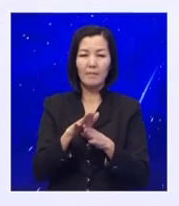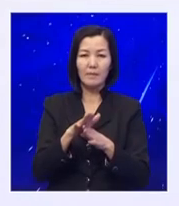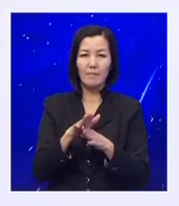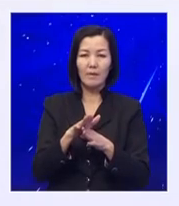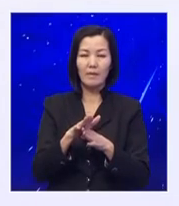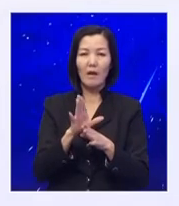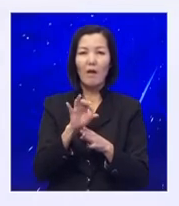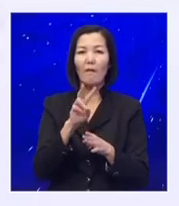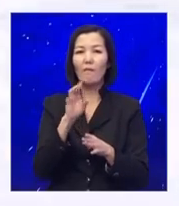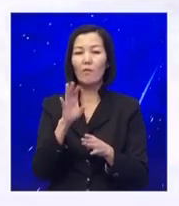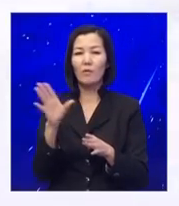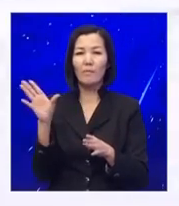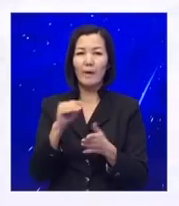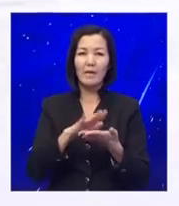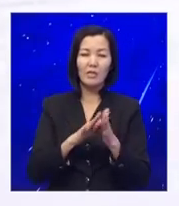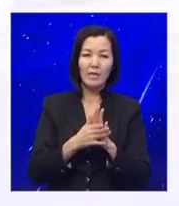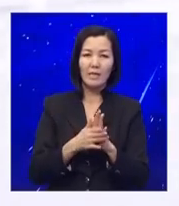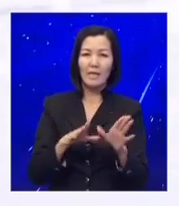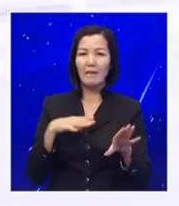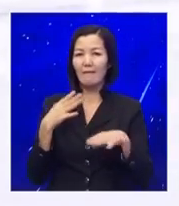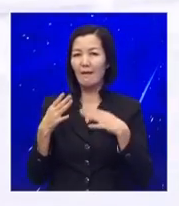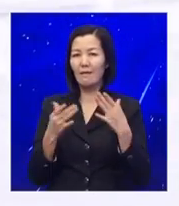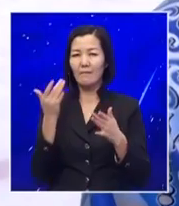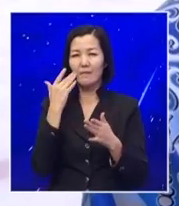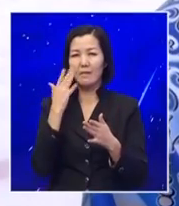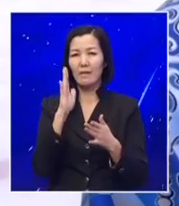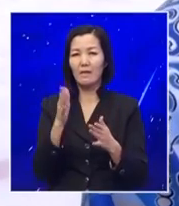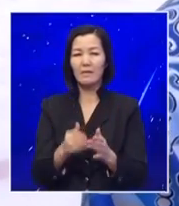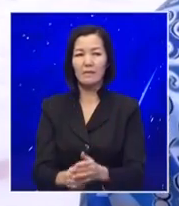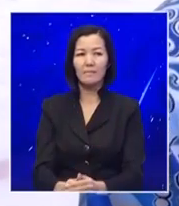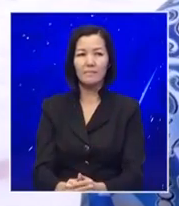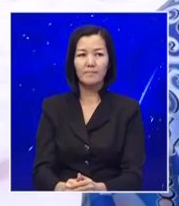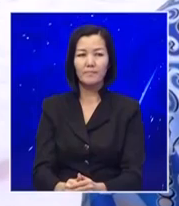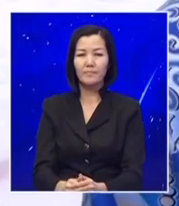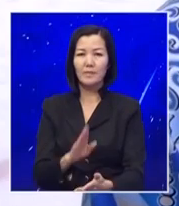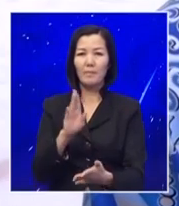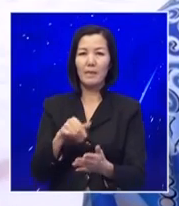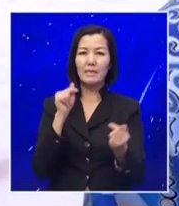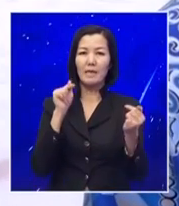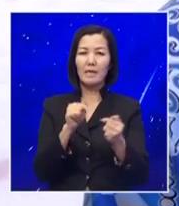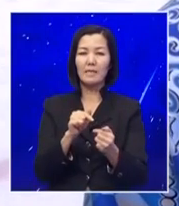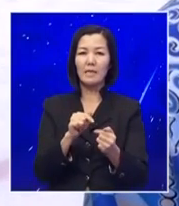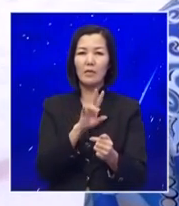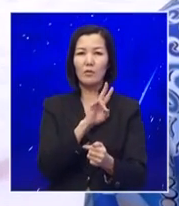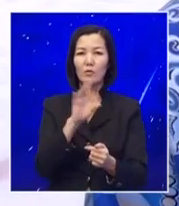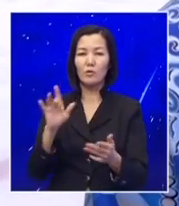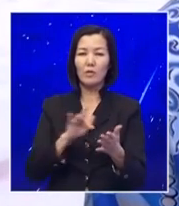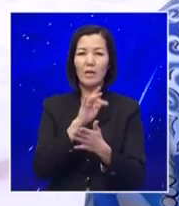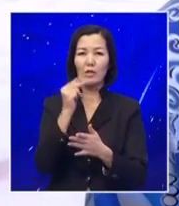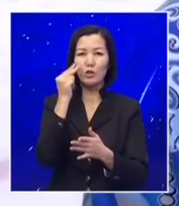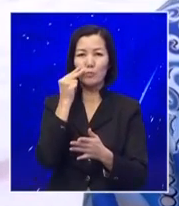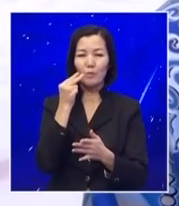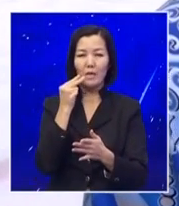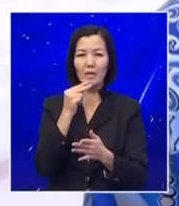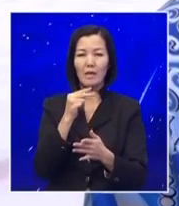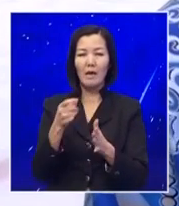қандай жағдай болмасын дайындықтан қалып көрмепті. Соперники. Басты қарсыластары елордалық спортшылар мен Шымкенттік